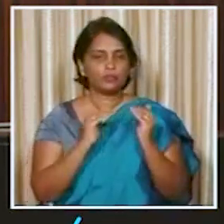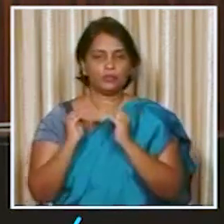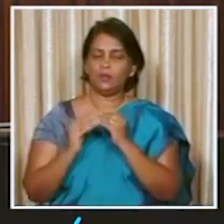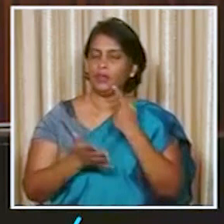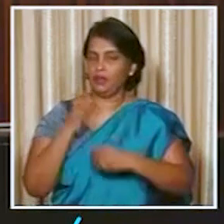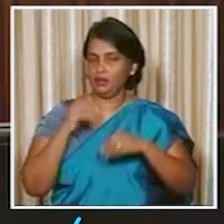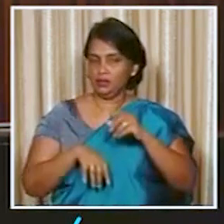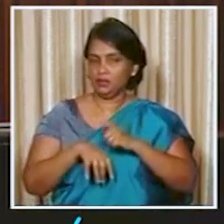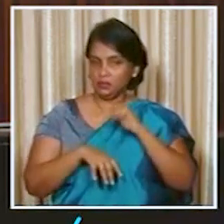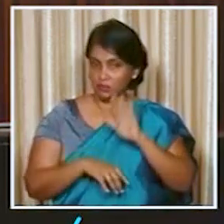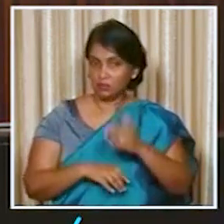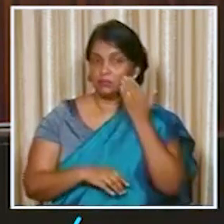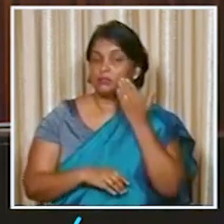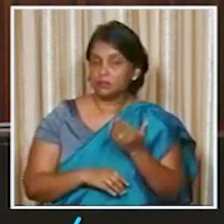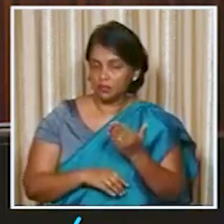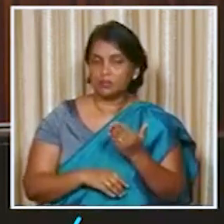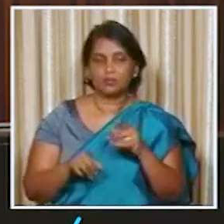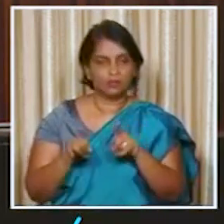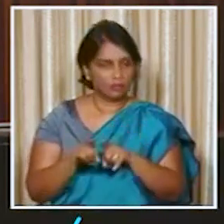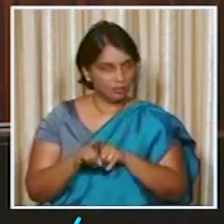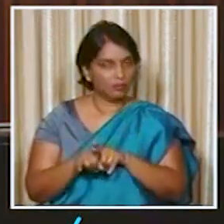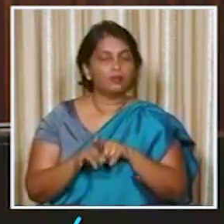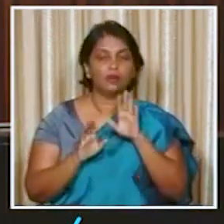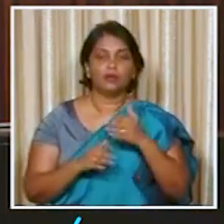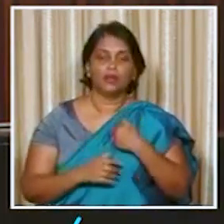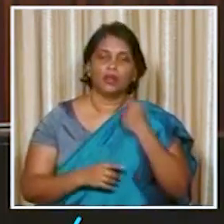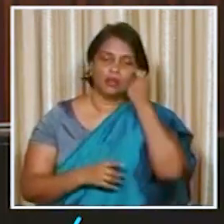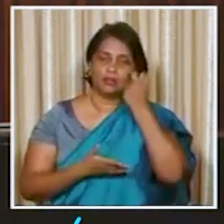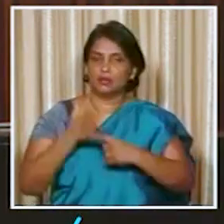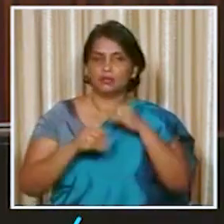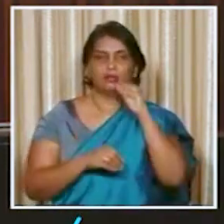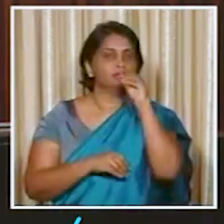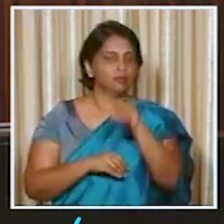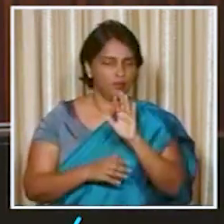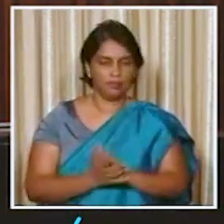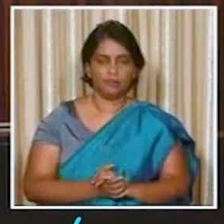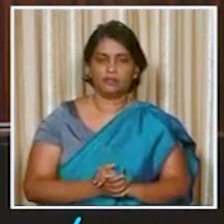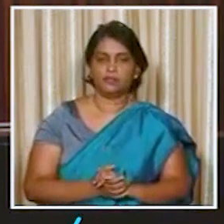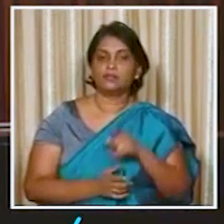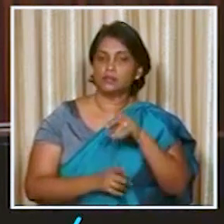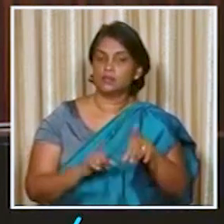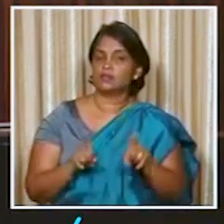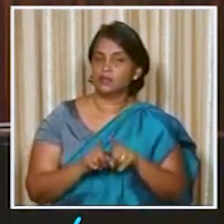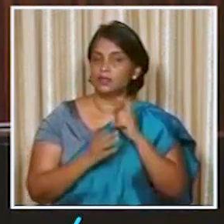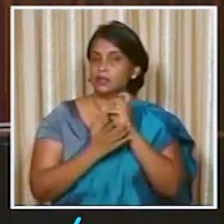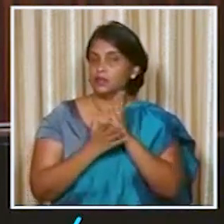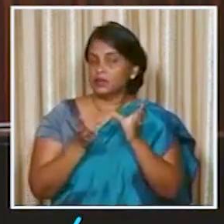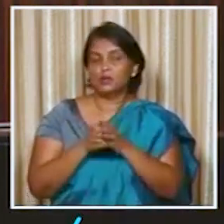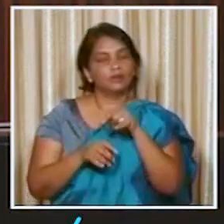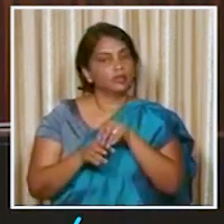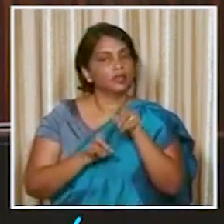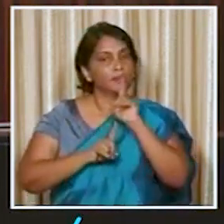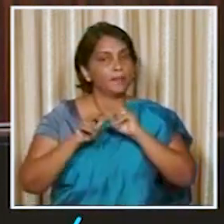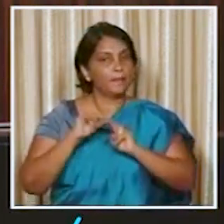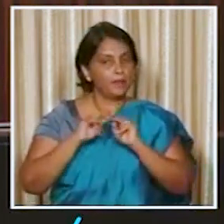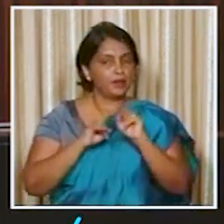දී තී අවස්ථාව සලකන්නේද ලෙස සලකන්නේද නම් මාගේ තීරක ඡන්දය මීට ලබා දෙන බවයි මීට අමතරව විවස්ථාදායක සභාව රැස්වූ